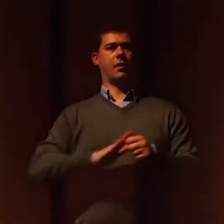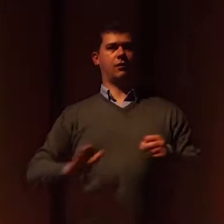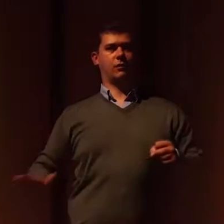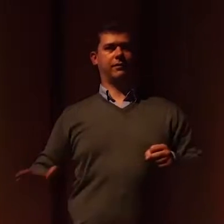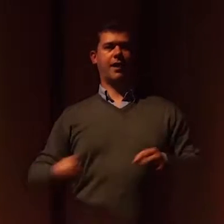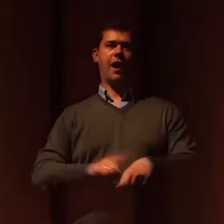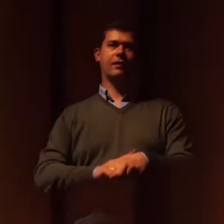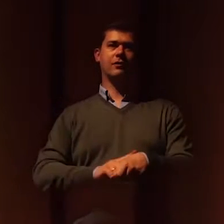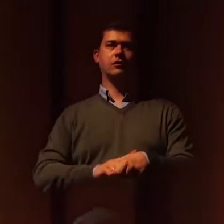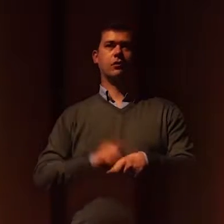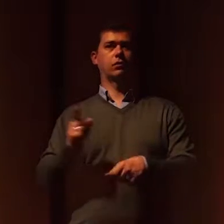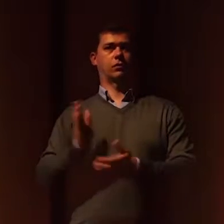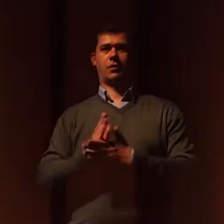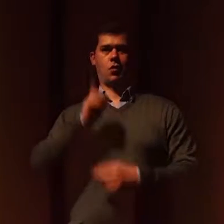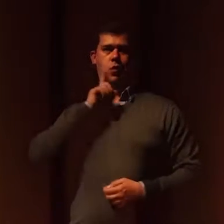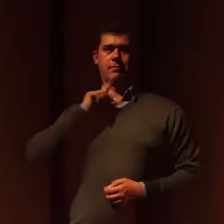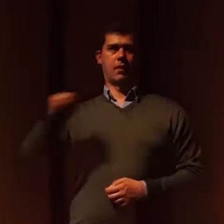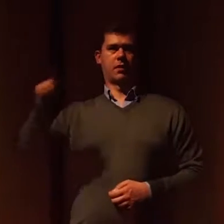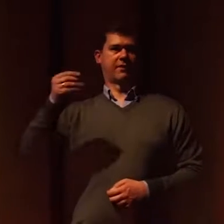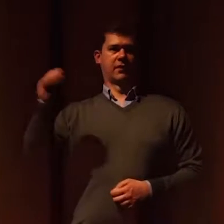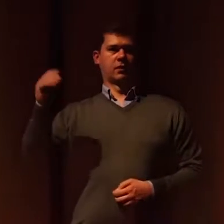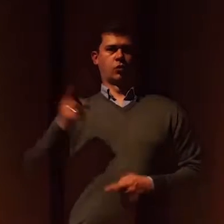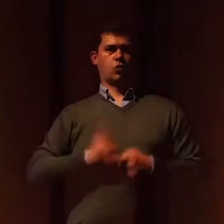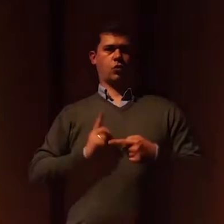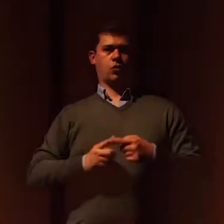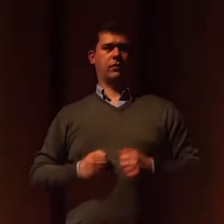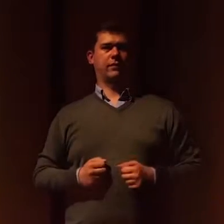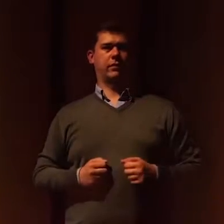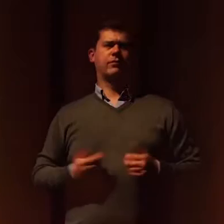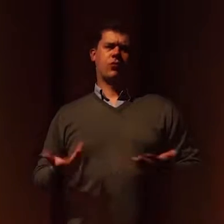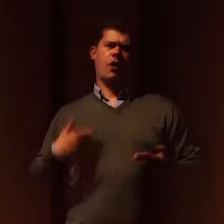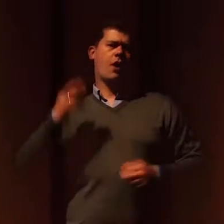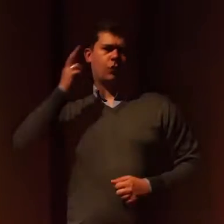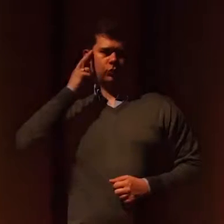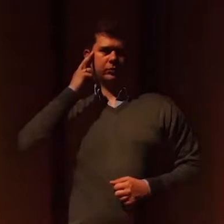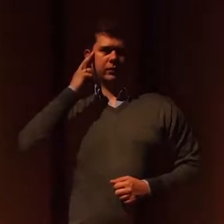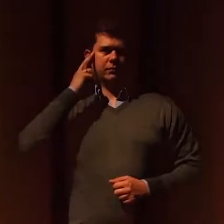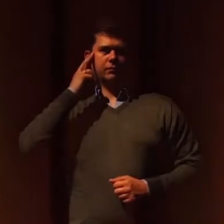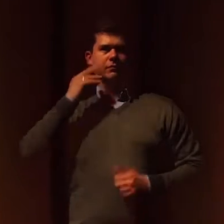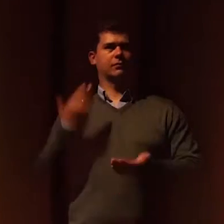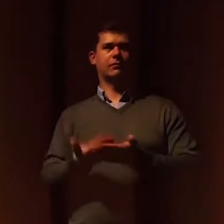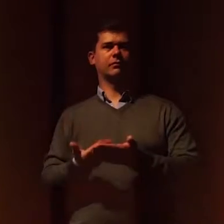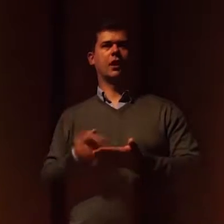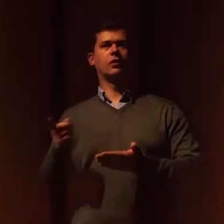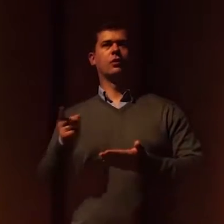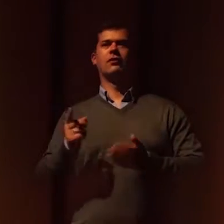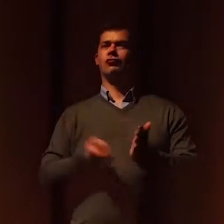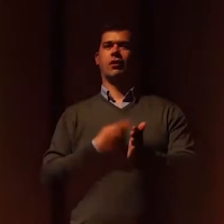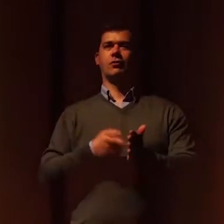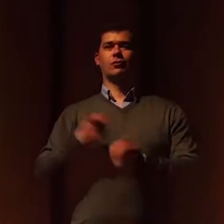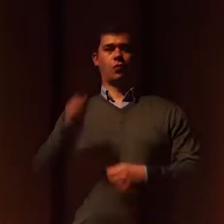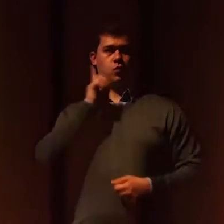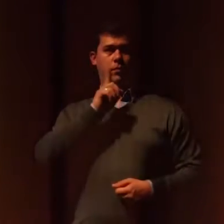etniczne są Właściwie wyłącznie mężczyźni to jest zrozumiałe chociażby dlatego że najczęściej Oni